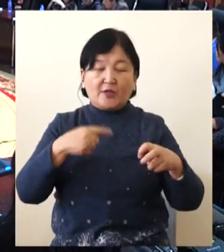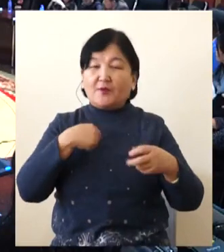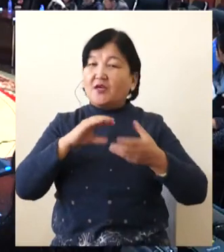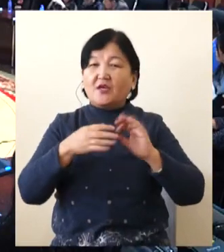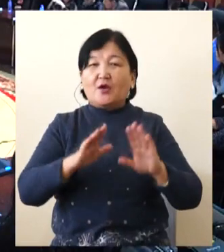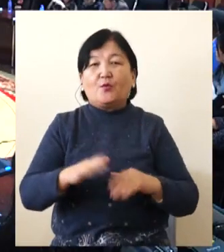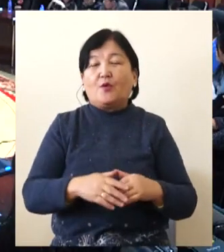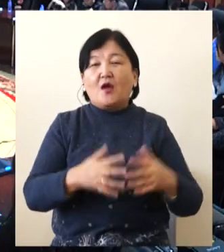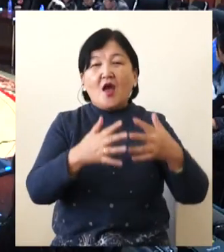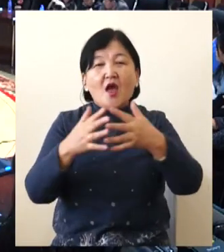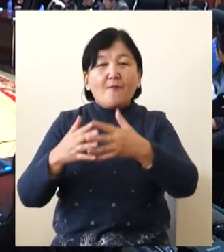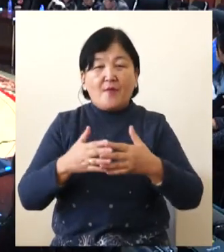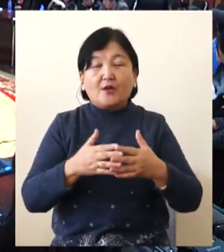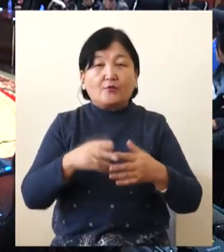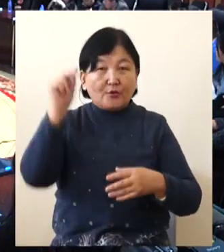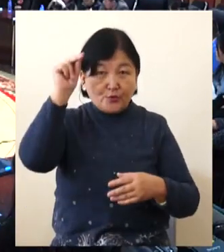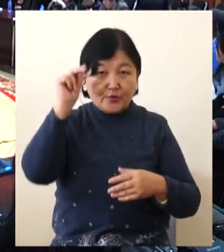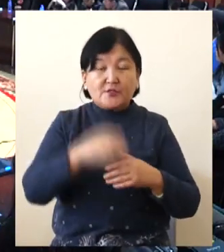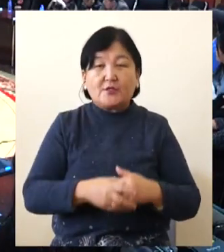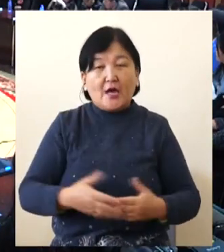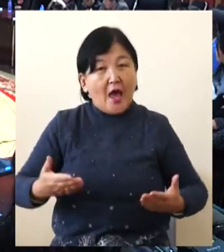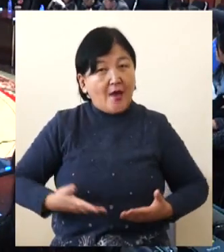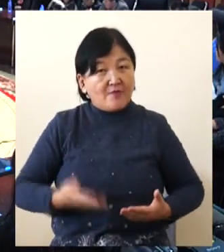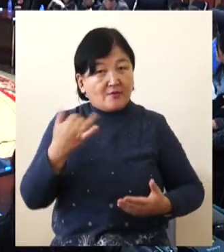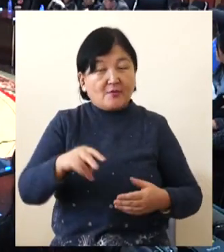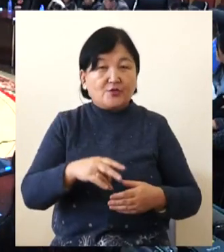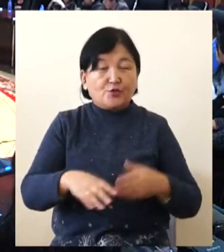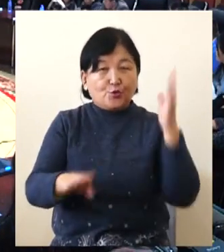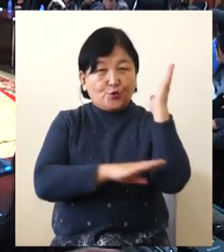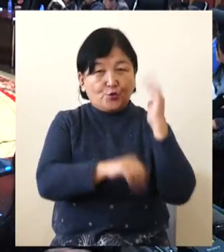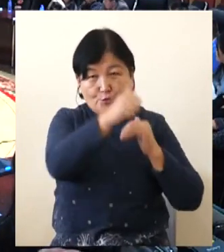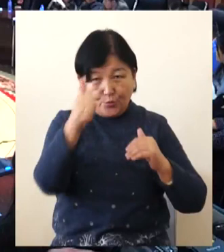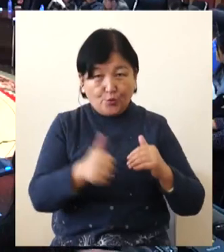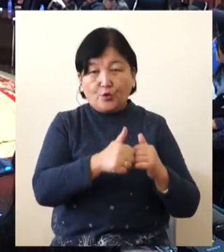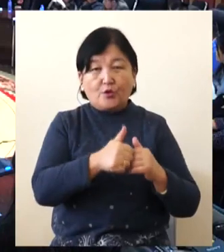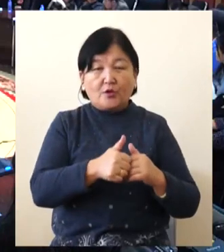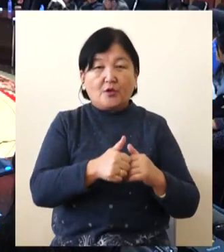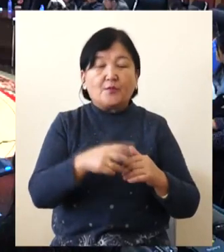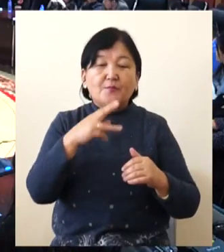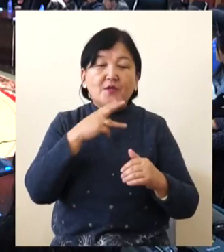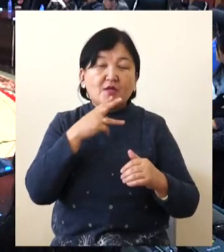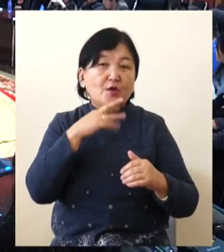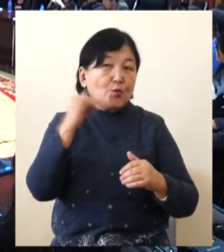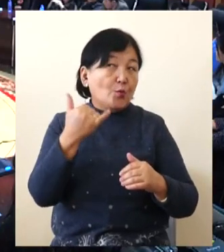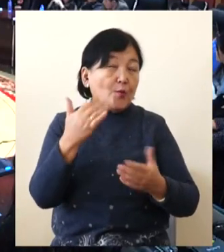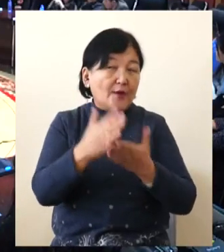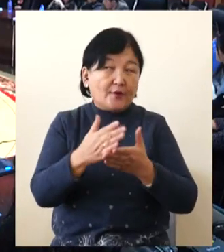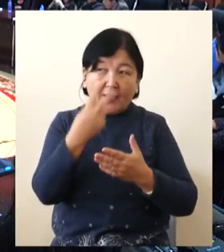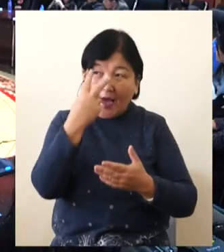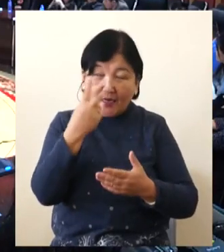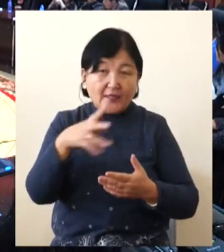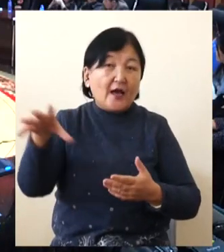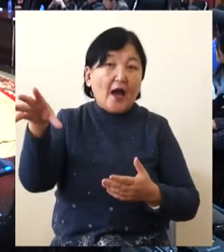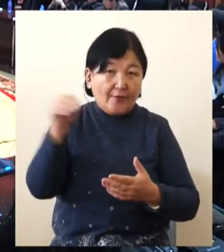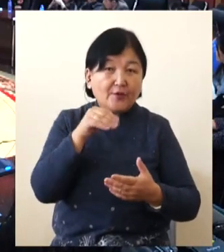хийгээгүй. Америкт сурсан, амьдарч ирсэн. Одоо өдөр болгон шиг юу болж байгааг бас мэдээг авдаг. Хараад